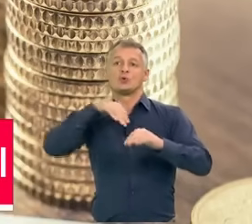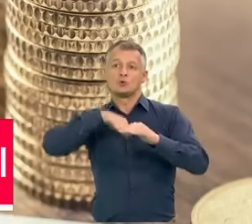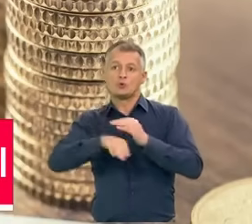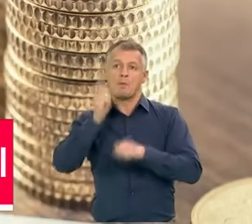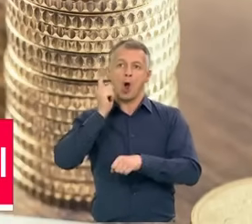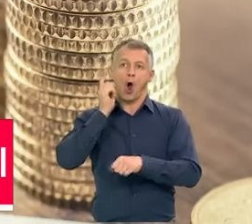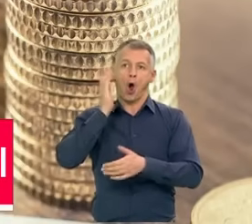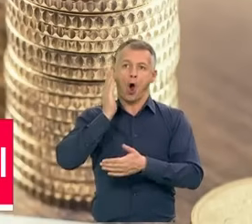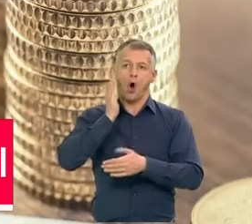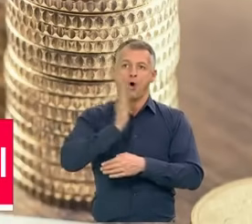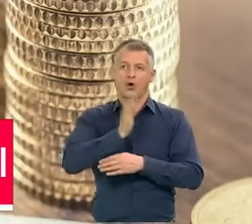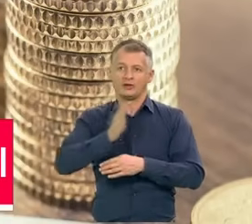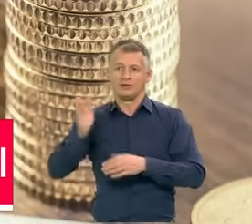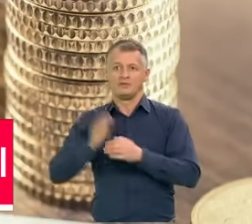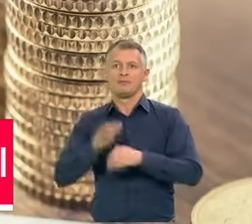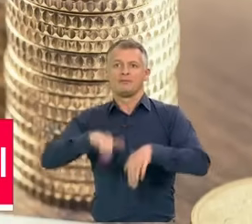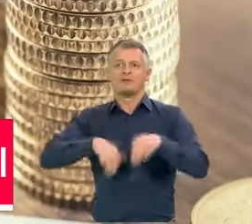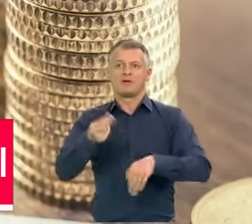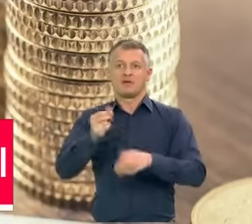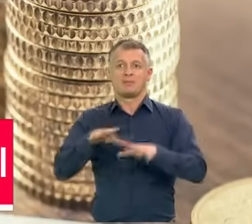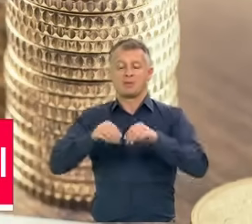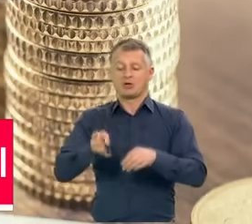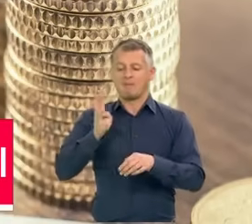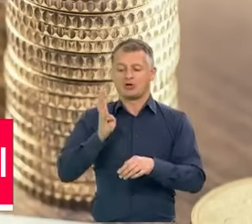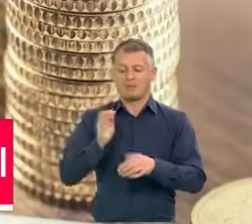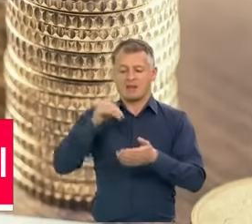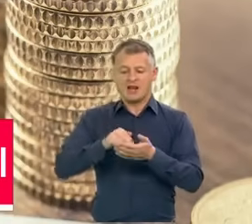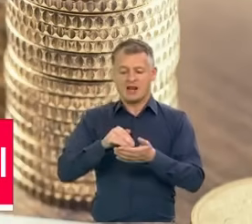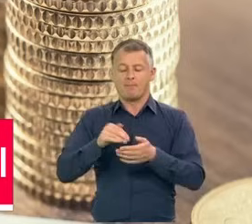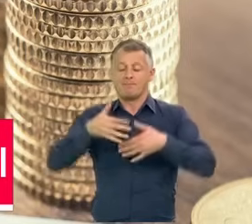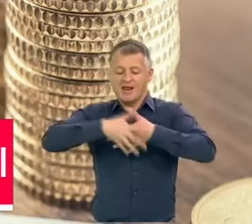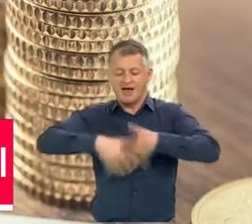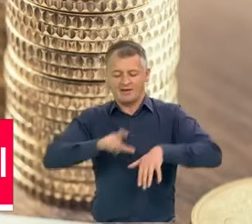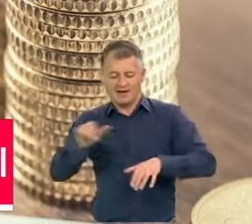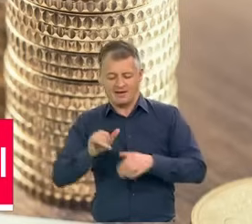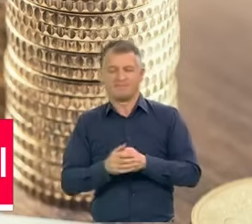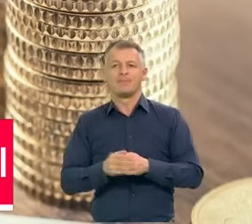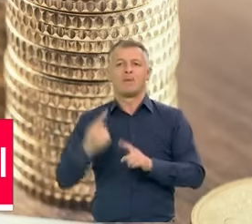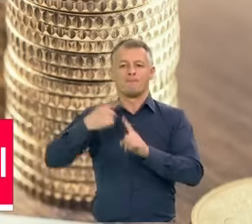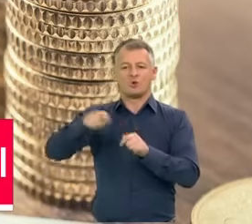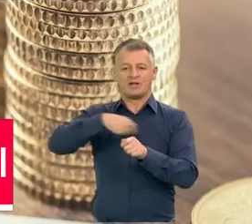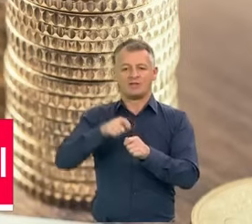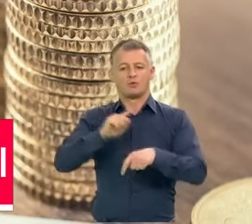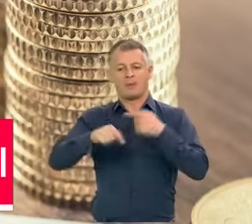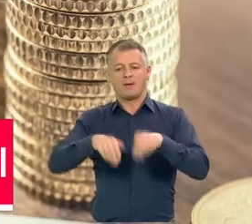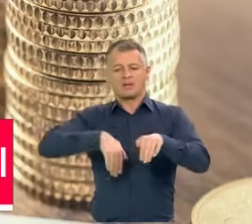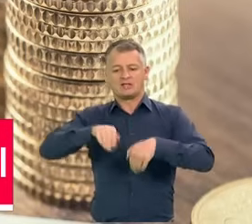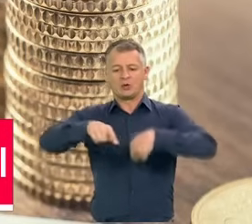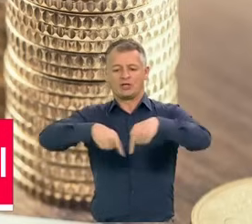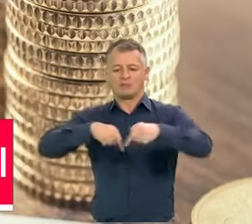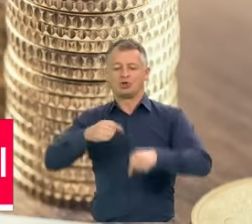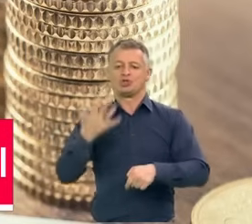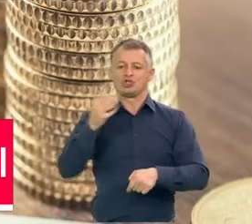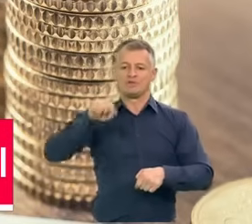este cap de listă și primește peste 14 miliarde de RON în plus la rectificare este urmat de Ministerul Transporturilor cu